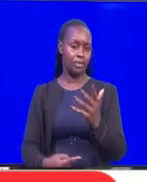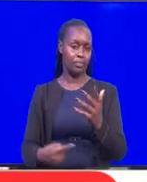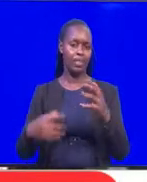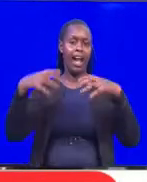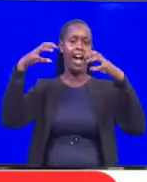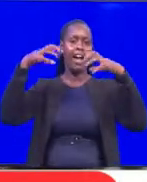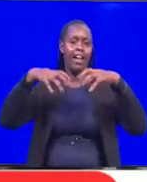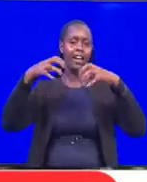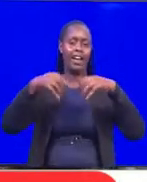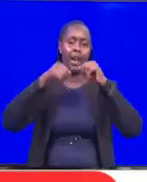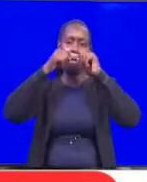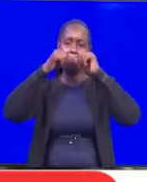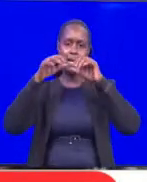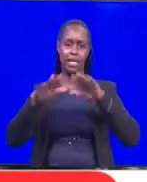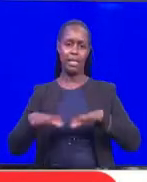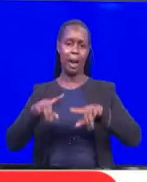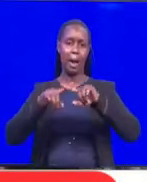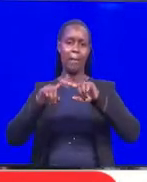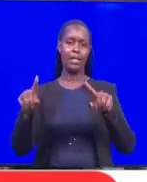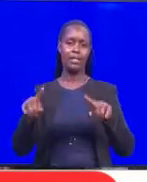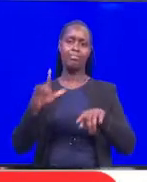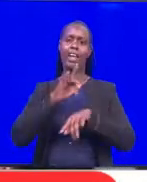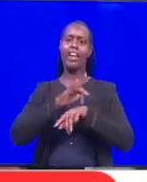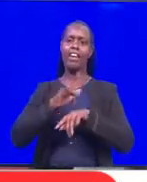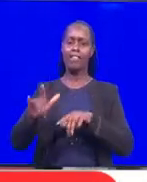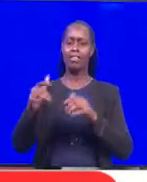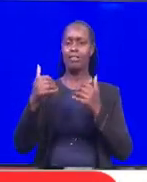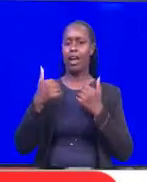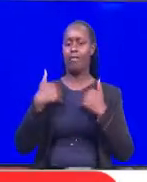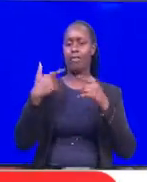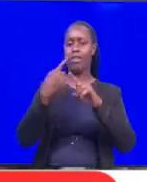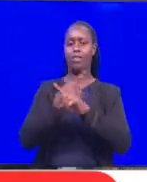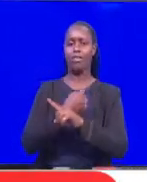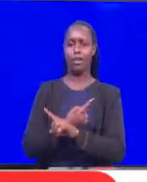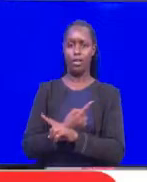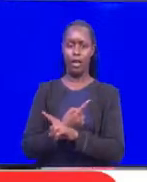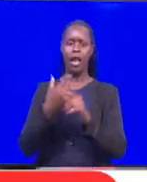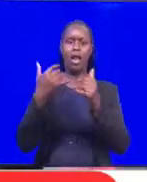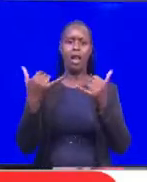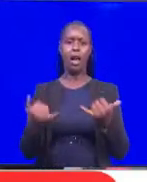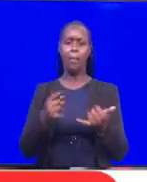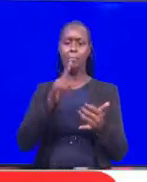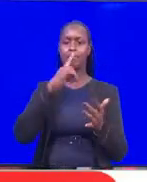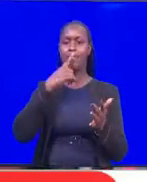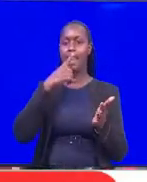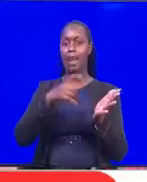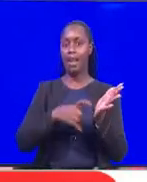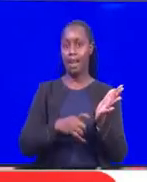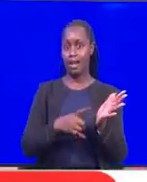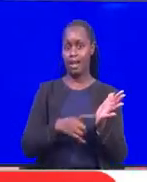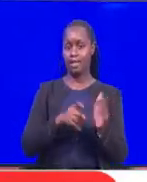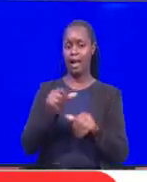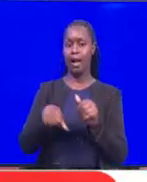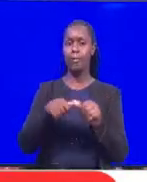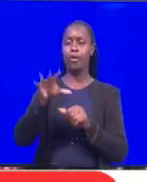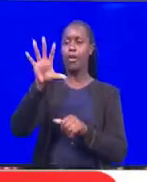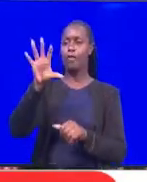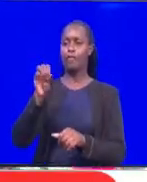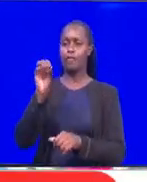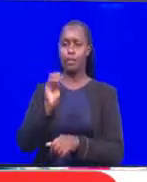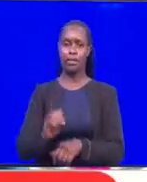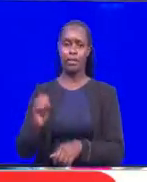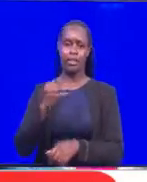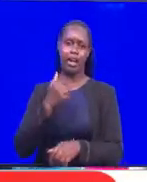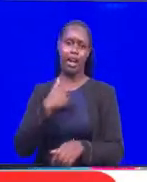baraka, lakini imeleta maadha kadha za wakadha kwa sababu ile mchele yote tulikuwa tumepanda karibu 50% ya scheme sasa hivi